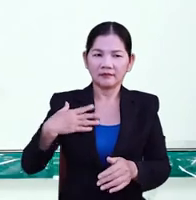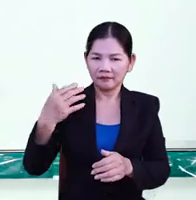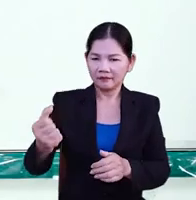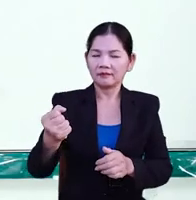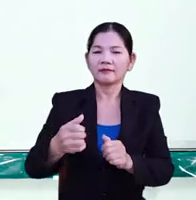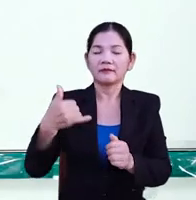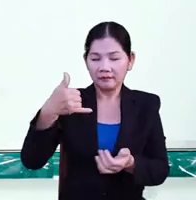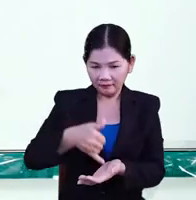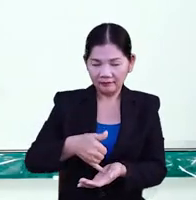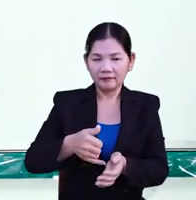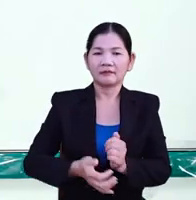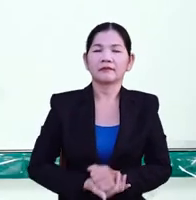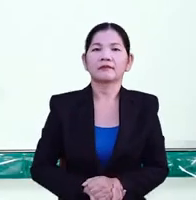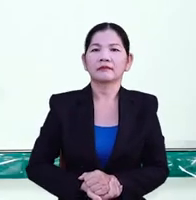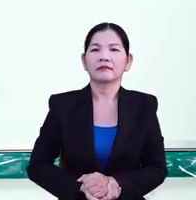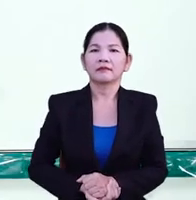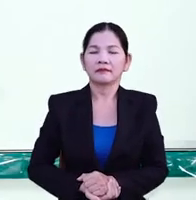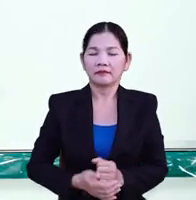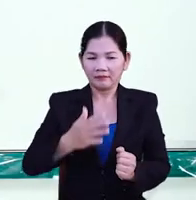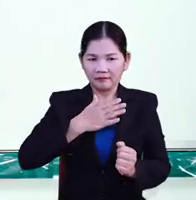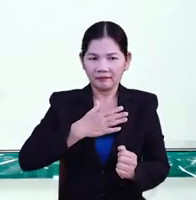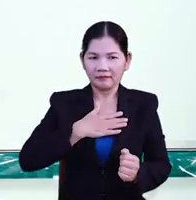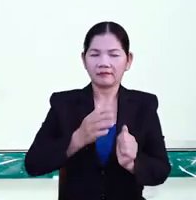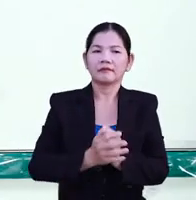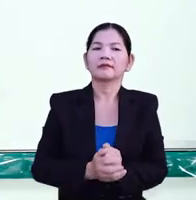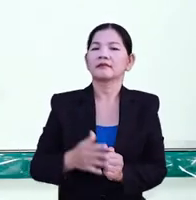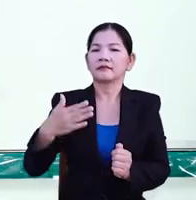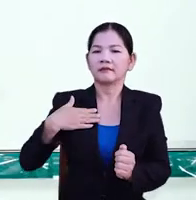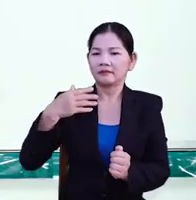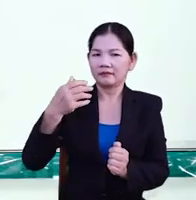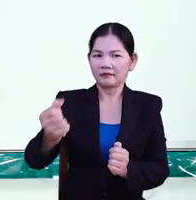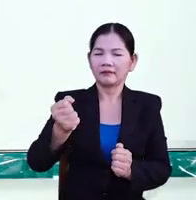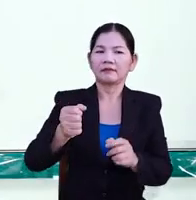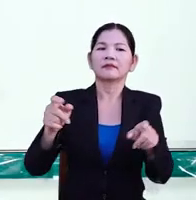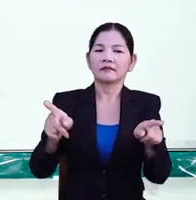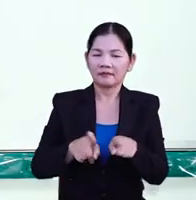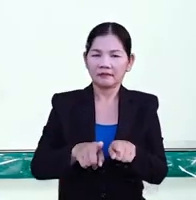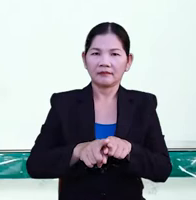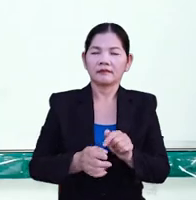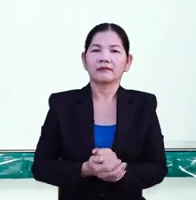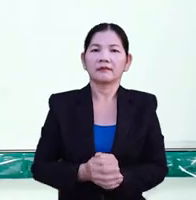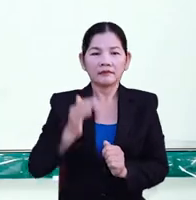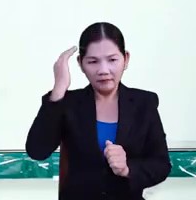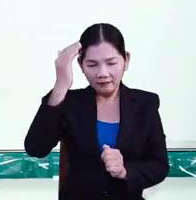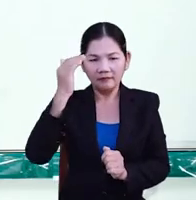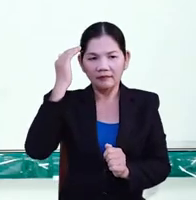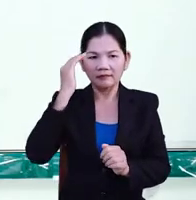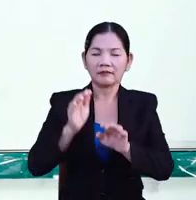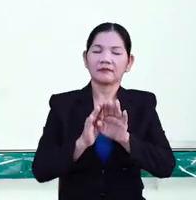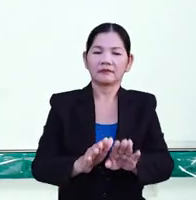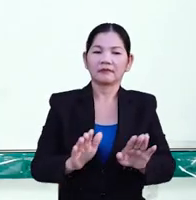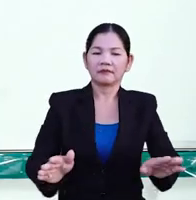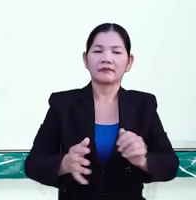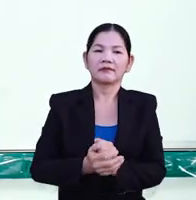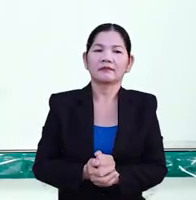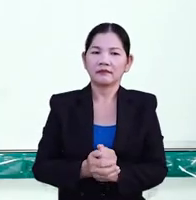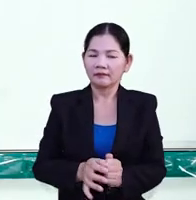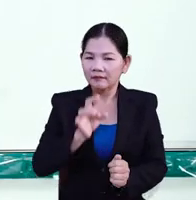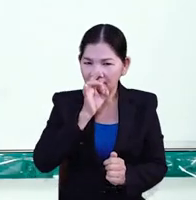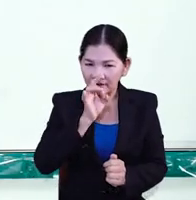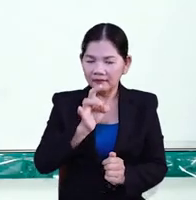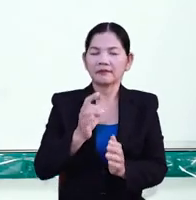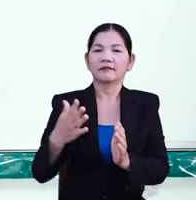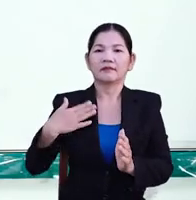ថ្ងៃនេះកូនចាចំណែកអ្នកគ្រូវិញគឺសុខសប្បាយជាទេណាហើយសង្ឃឹមថាកូនកូនទាំងអស់គ្នាក៏សុ